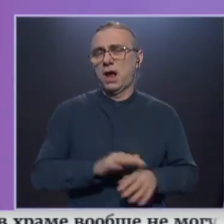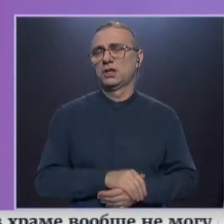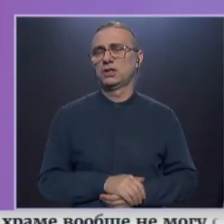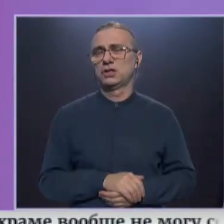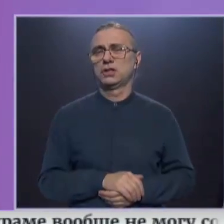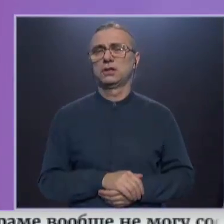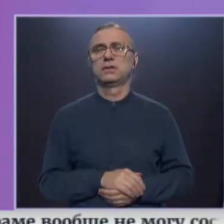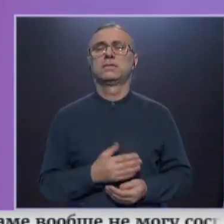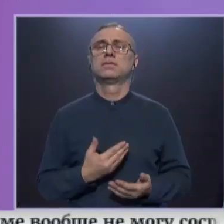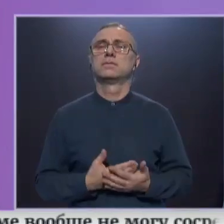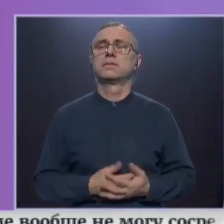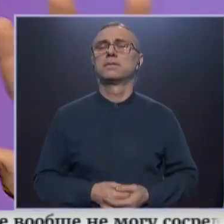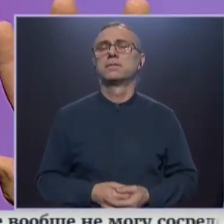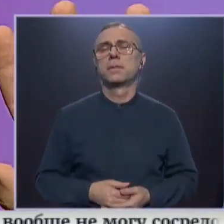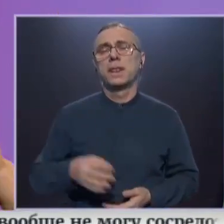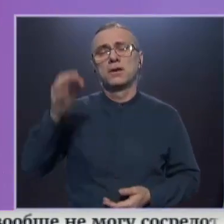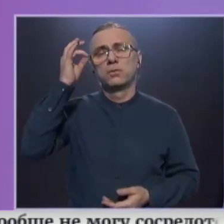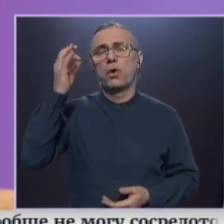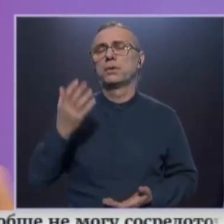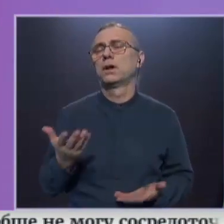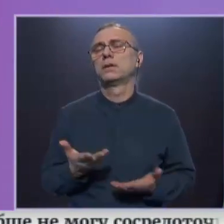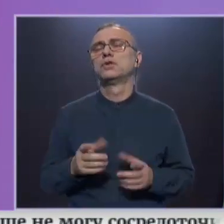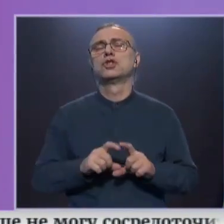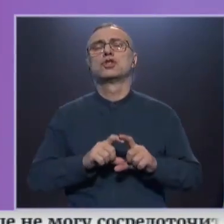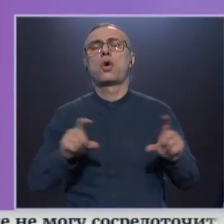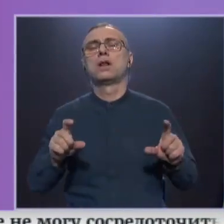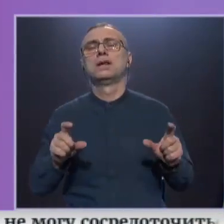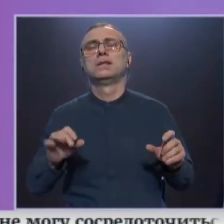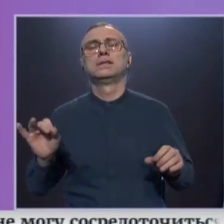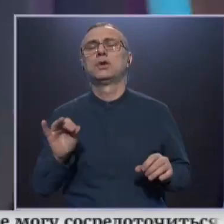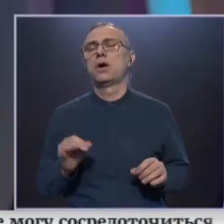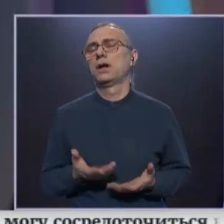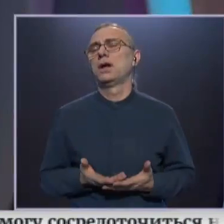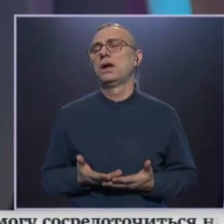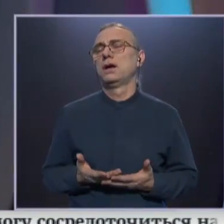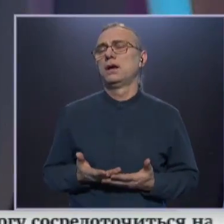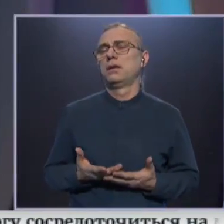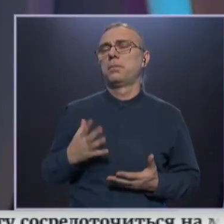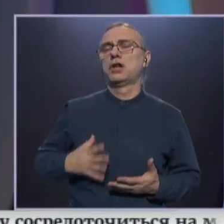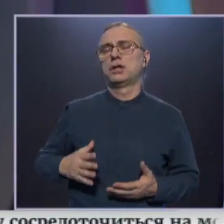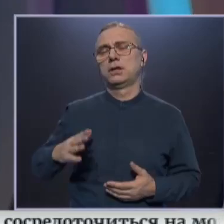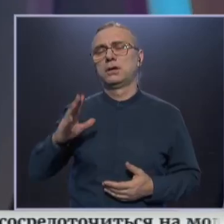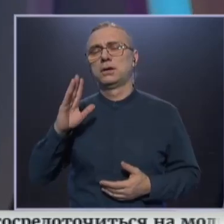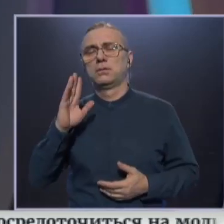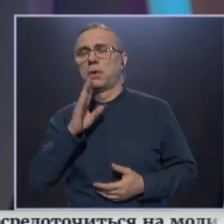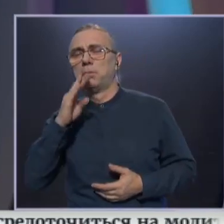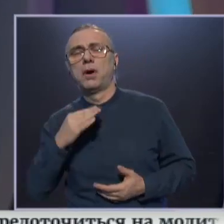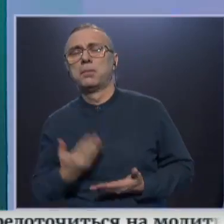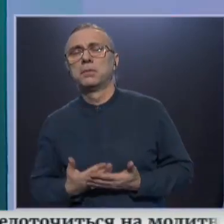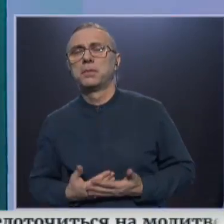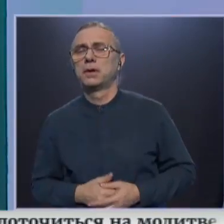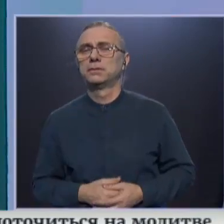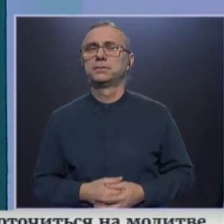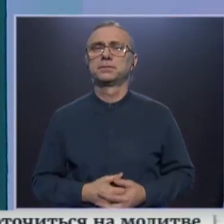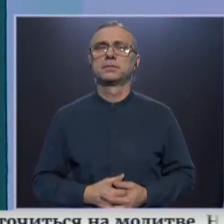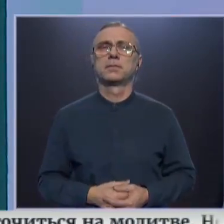мама тоже не вспомнят какие-то школьные истории, которые они пережили и уже так подчивают на лаврах, а что-то актуальное скажут. Да, действительно,